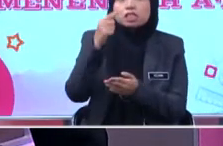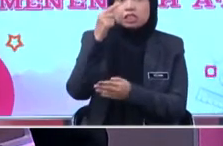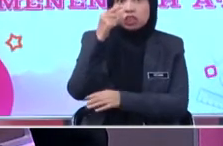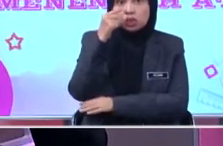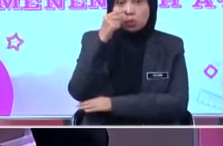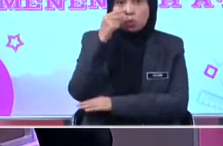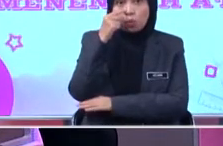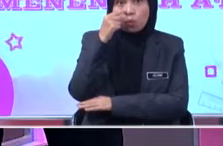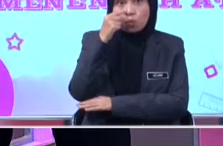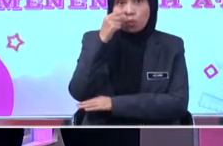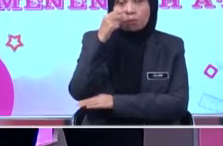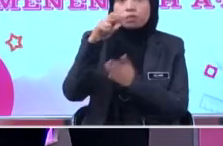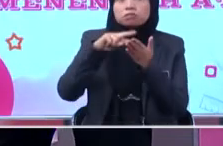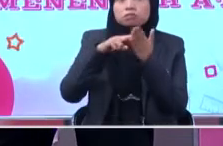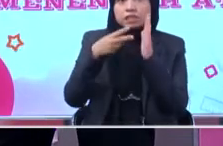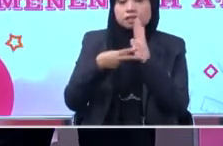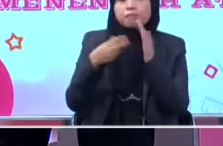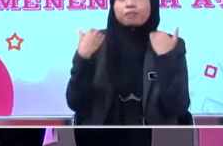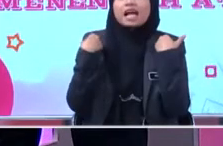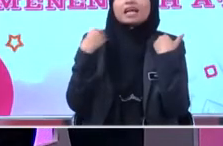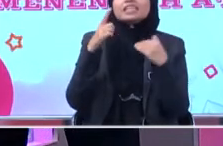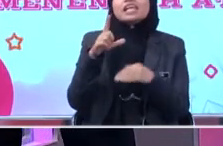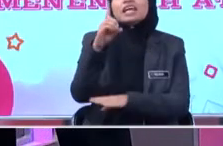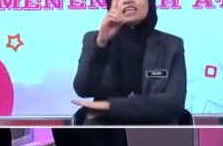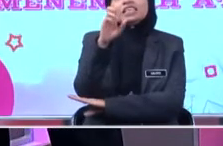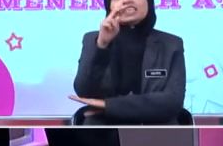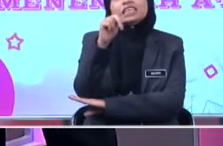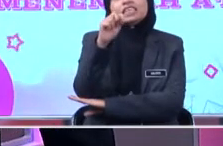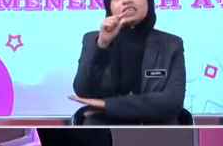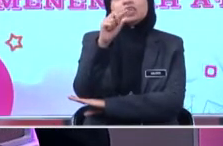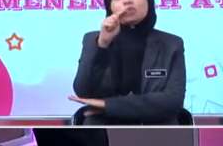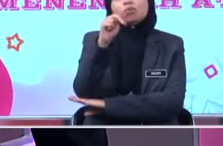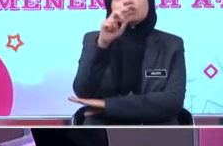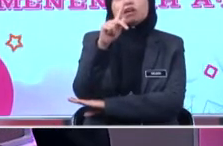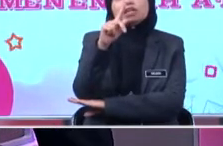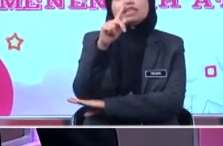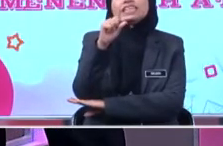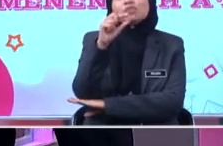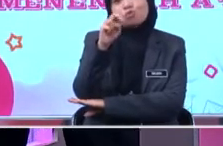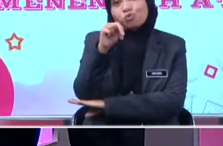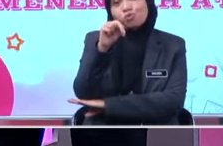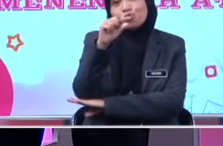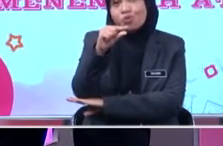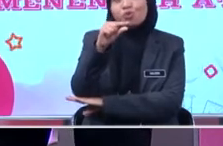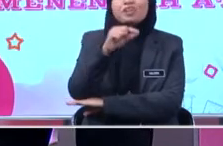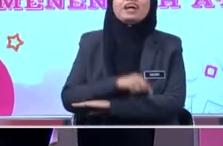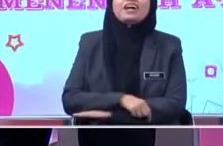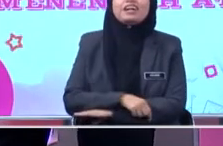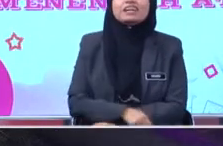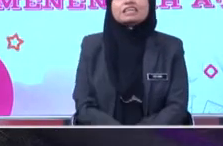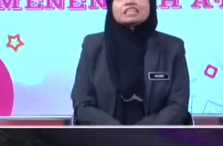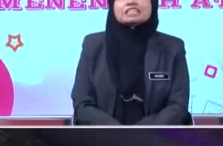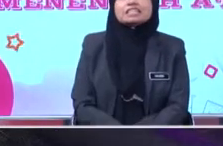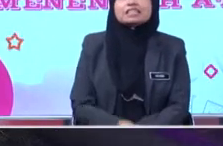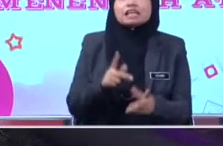hidung pakai adalah dengungan kalau tak dedengkot takde getarannya waktu itu mukanya dengung